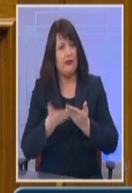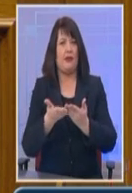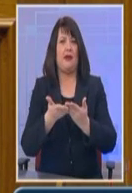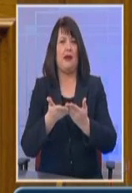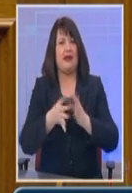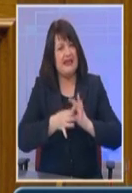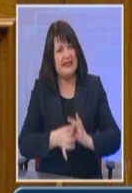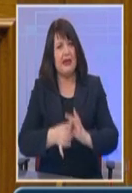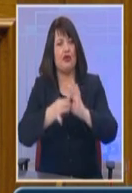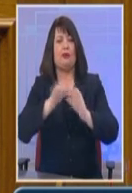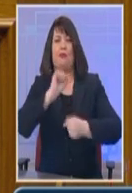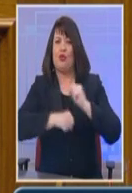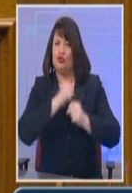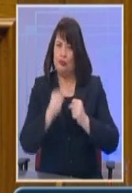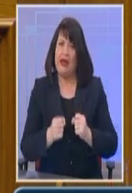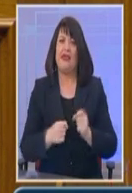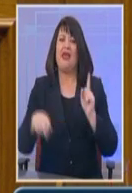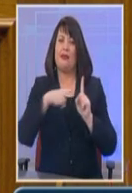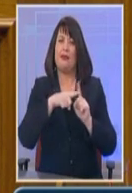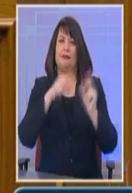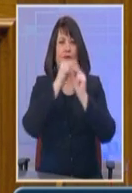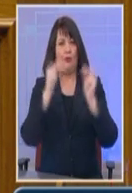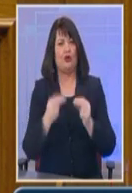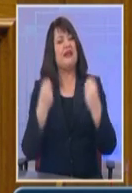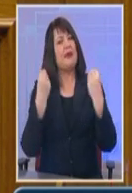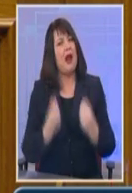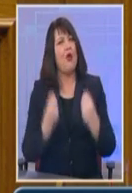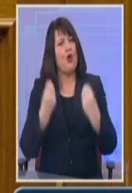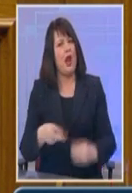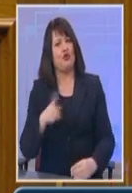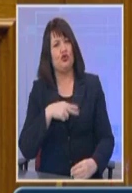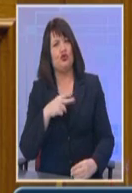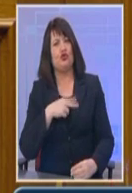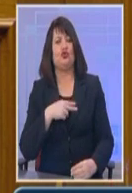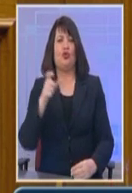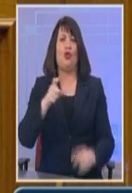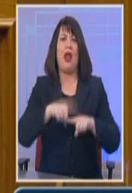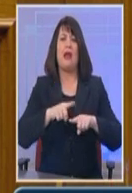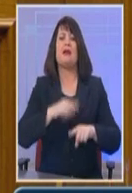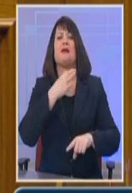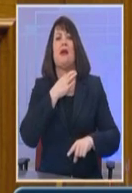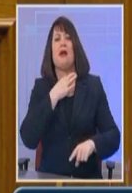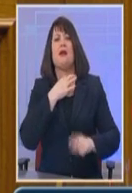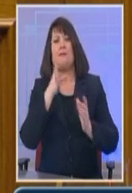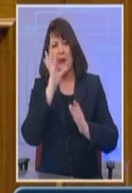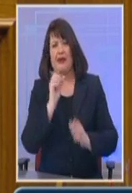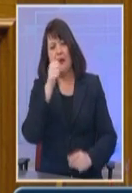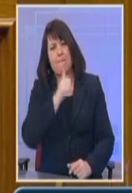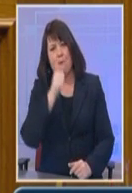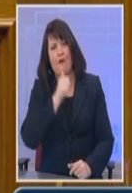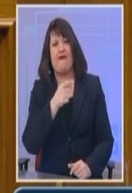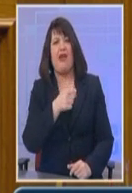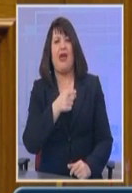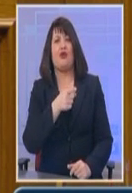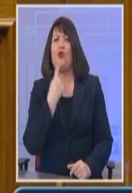η προσπάθεια όταν αυτό έχει θετικό αποτέλεσμα στους Έλληνες που πραγματικά υποφέρουν. Δεν σας κακίζουμε